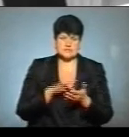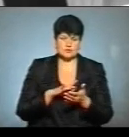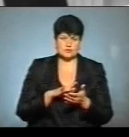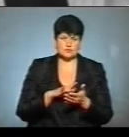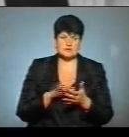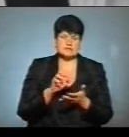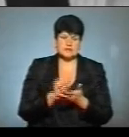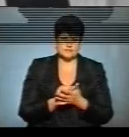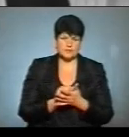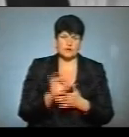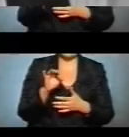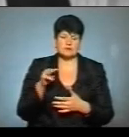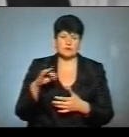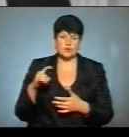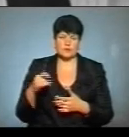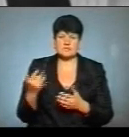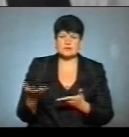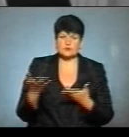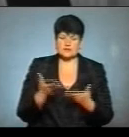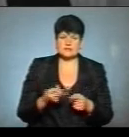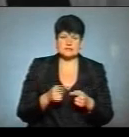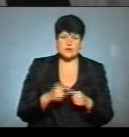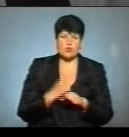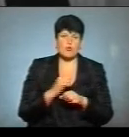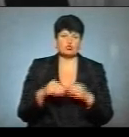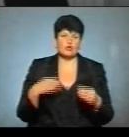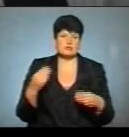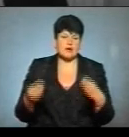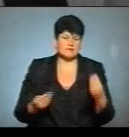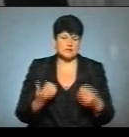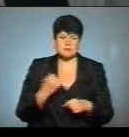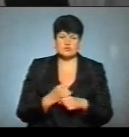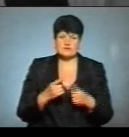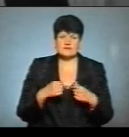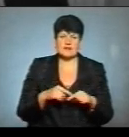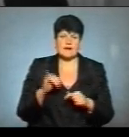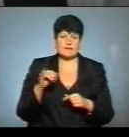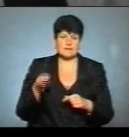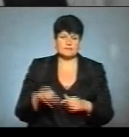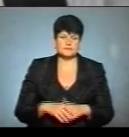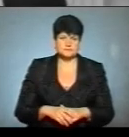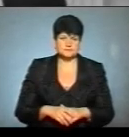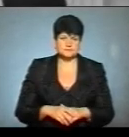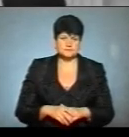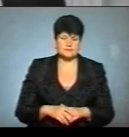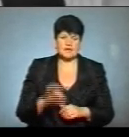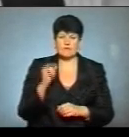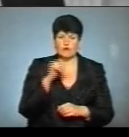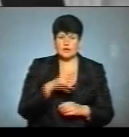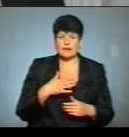Тихович. Сьогодні ми запросили до нас в першу чергу це роботодавці, які працюють в сфері IT. І вони